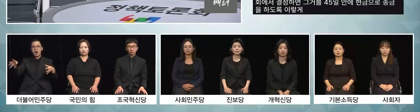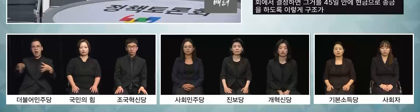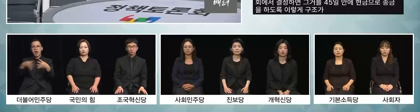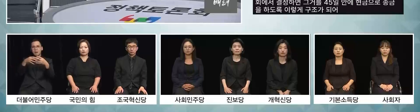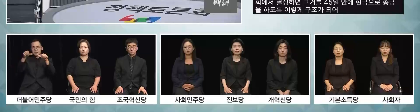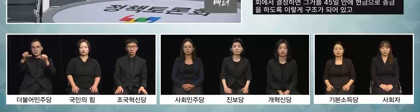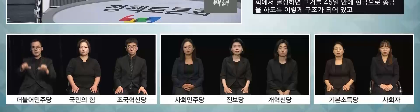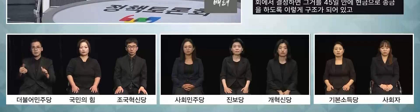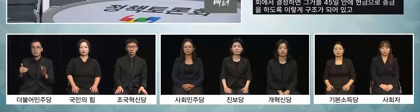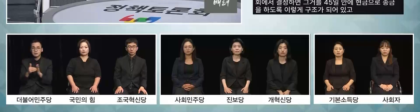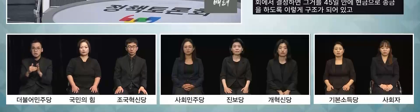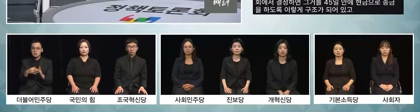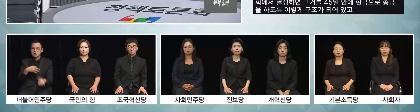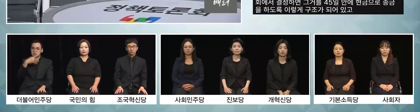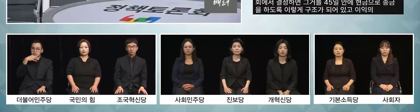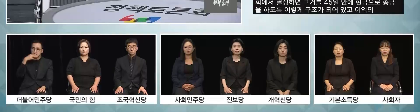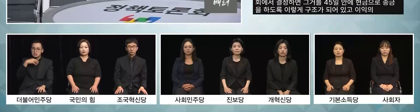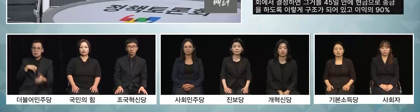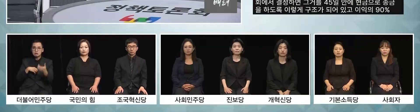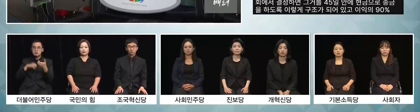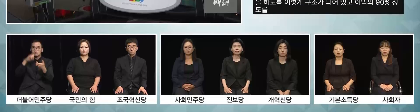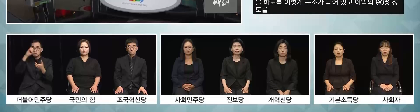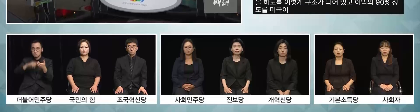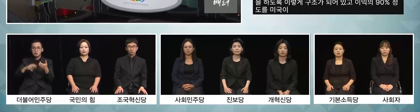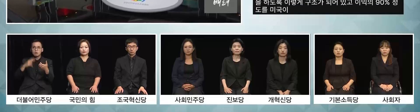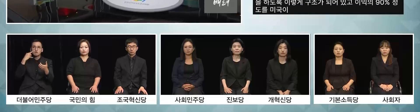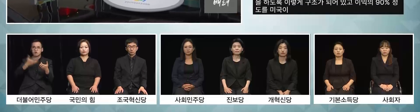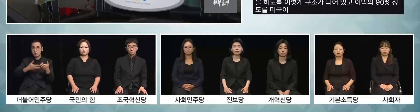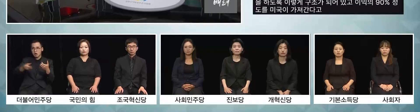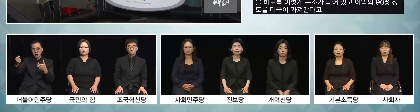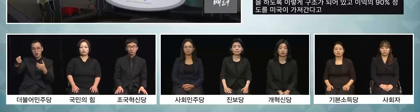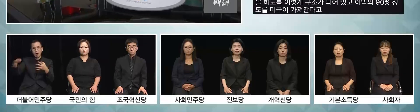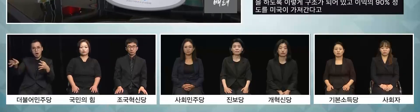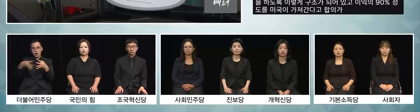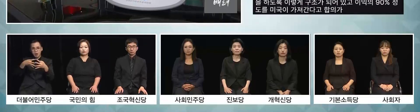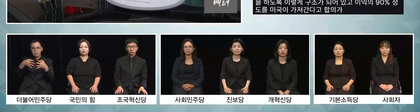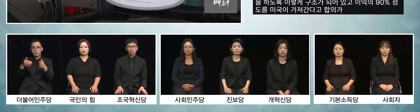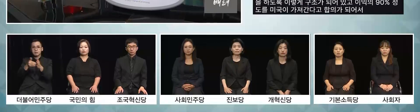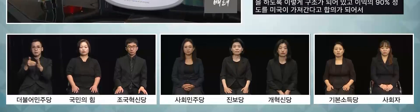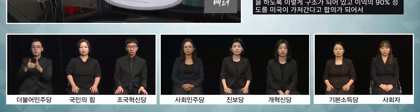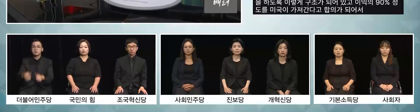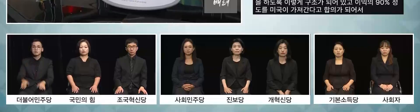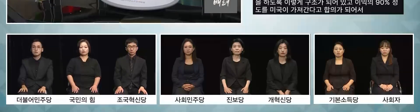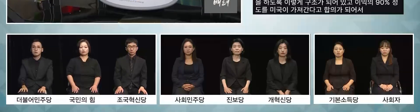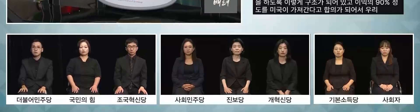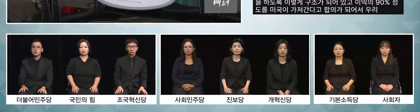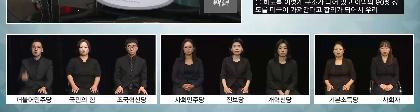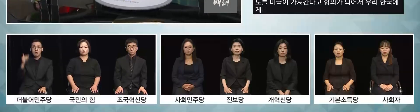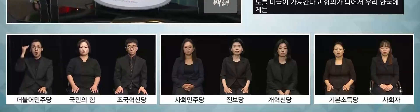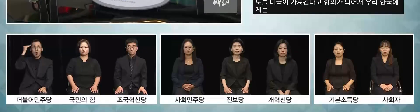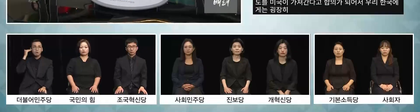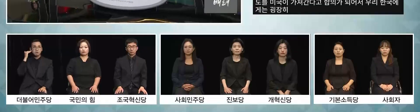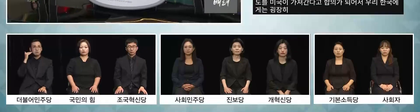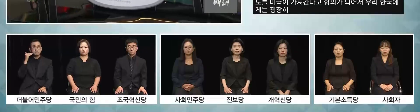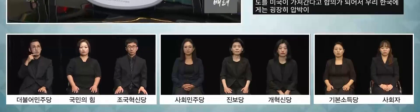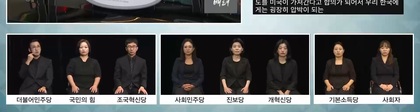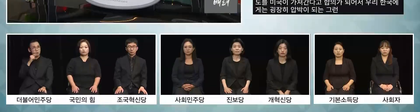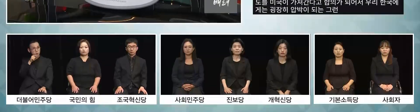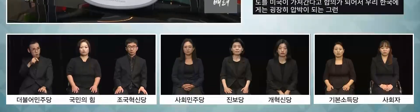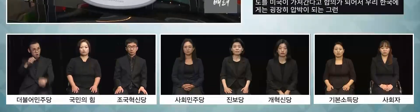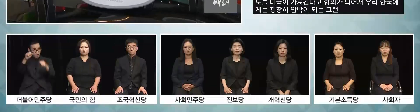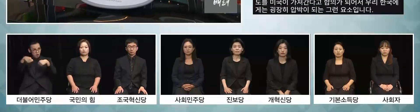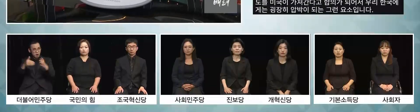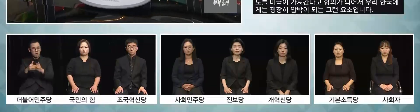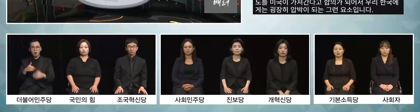있고 이익의 90% 정도를 미국이 가져간다 이렇게 이제 합의가 되어서 우리 한국에게는 굉장히 압박이 되는 그런